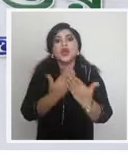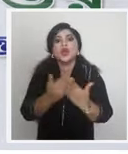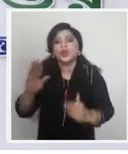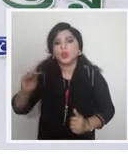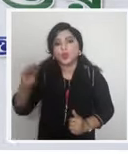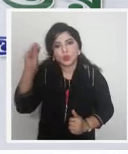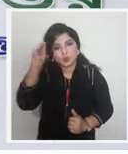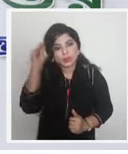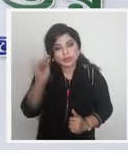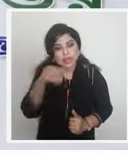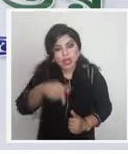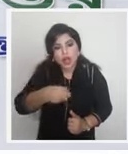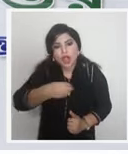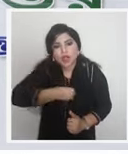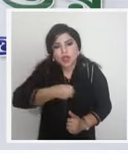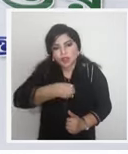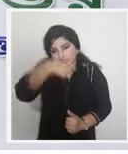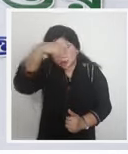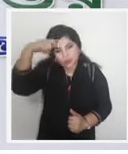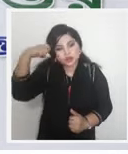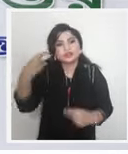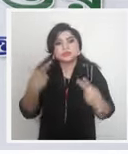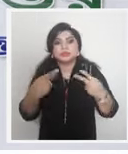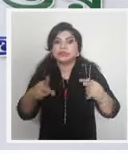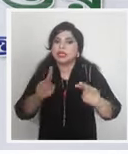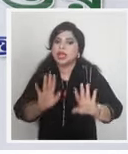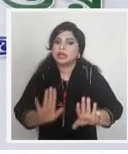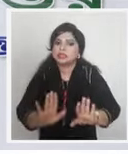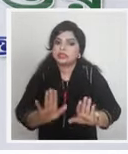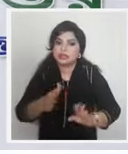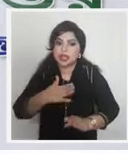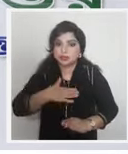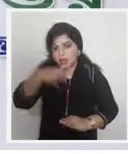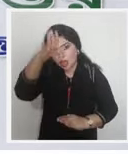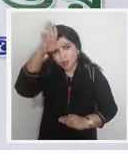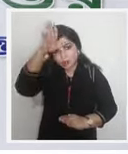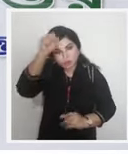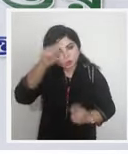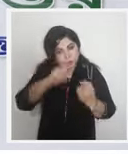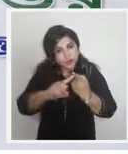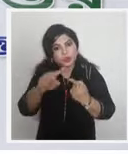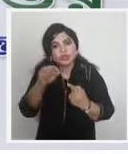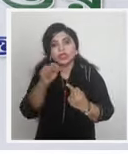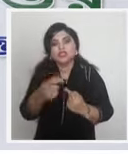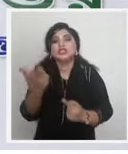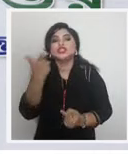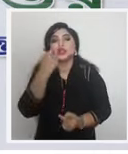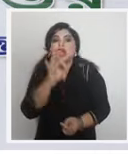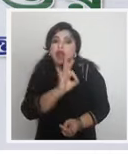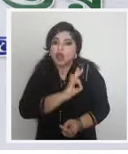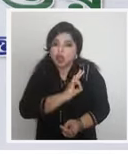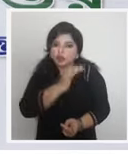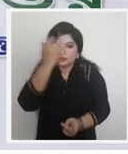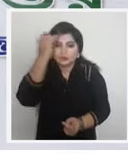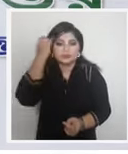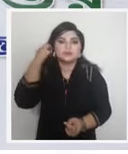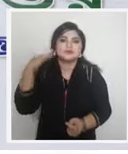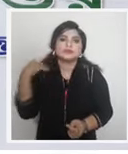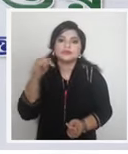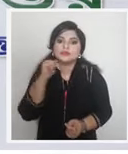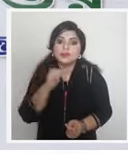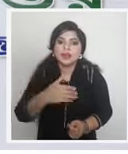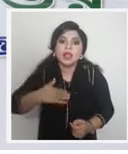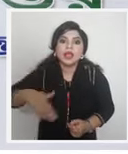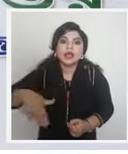পরিচ্ছন্নতা কর্মী, সকলের প্রতি কৃতজ্ঞতা জানাই, ধন্যবাদ জানাই, যারা এই সম্মুখ যুদ্ধের যোদ্ধা।